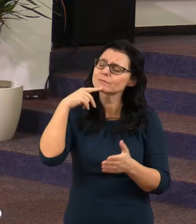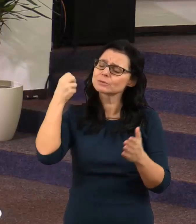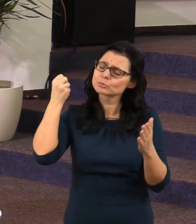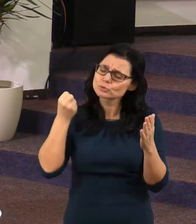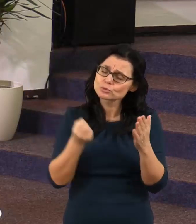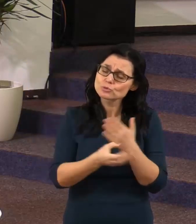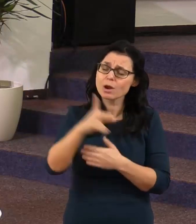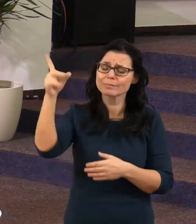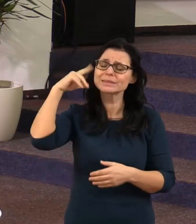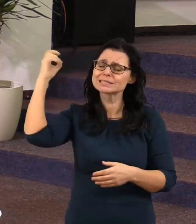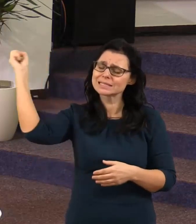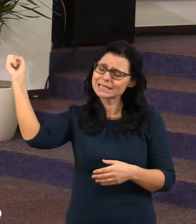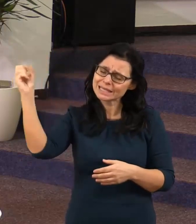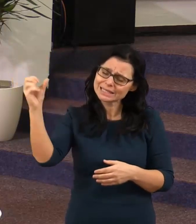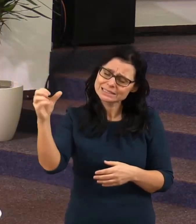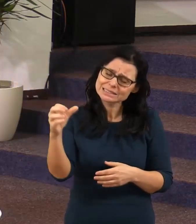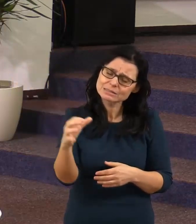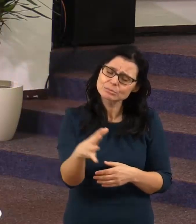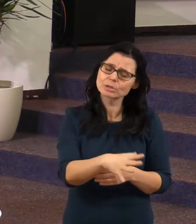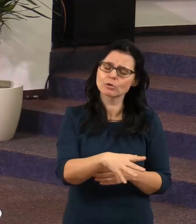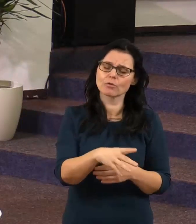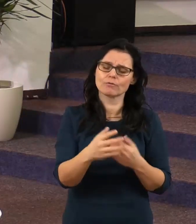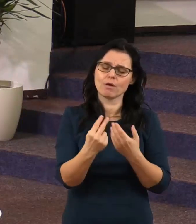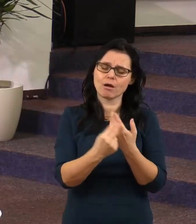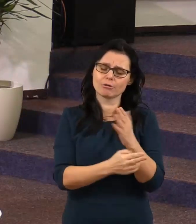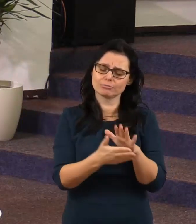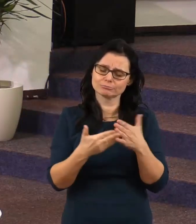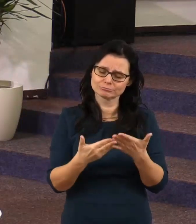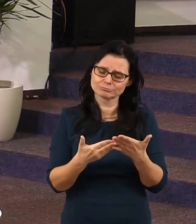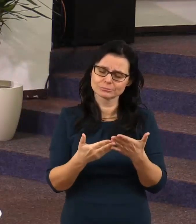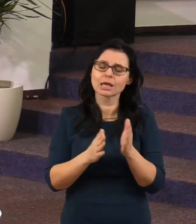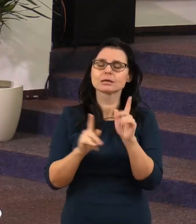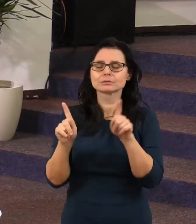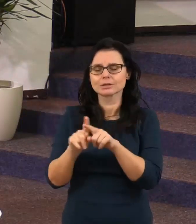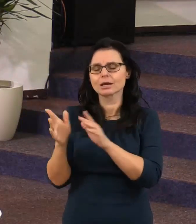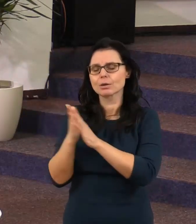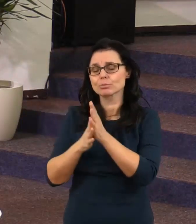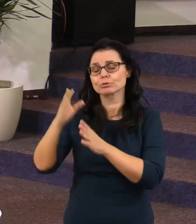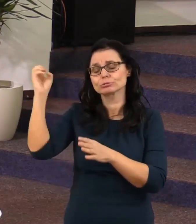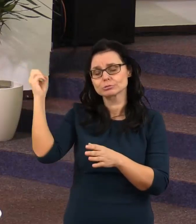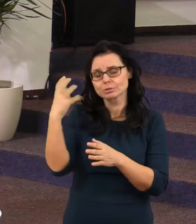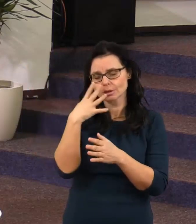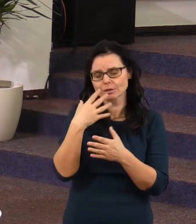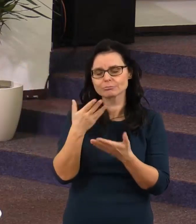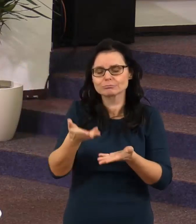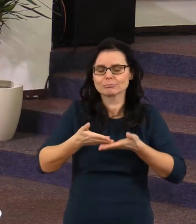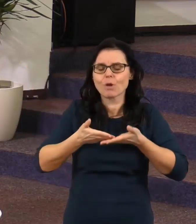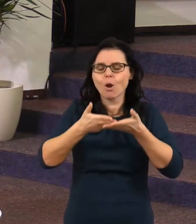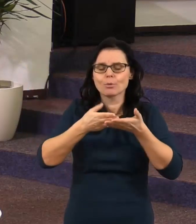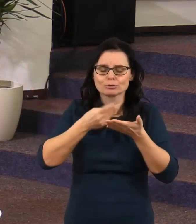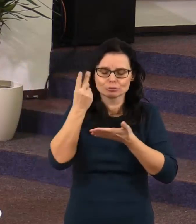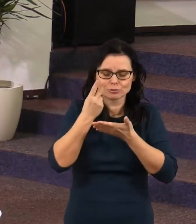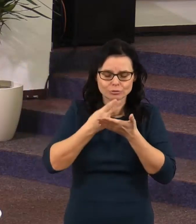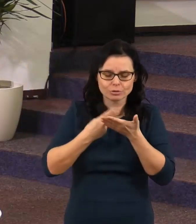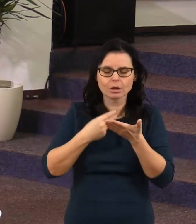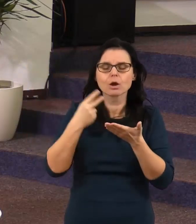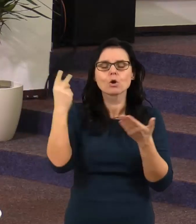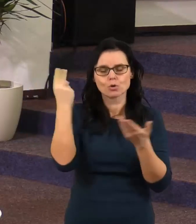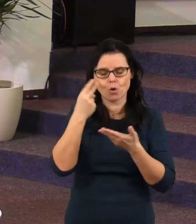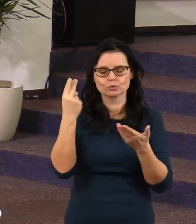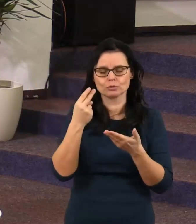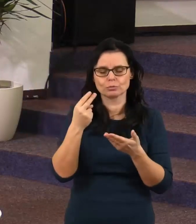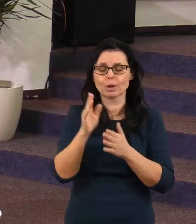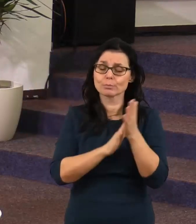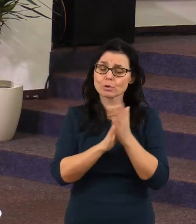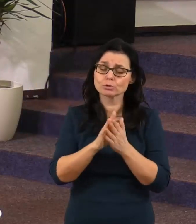inspiroval své slovo, pomoct nám také svým duchem tomuto slovu rozumět. Prosím ti za ty, kteří budou